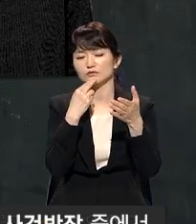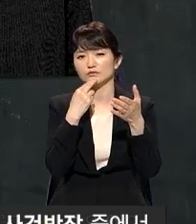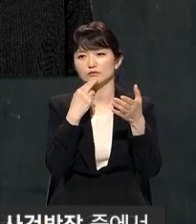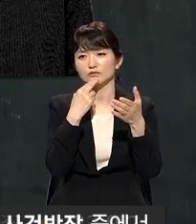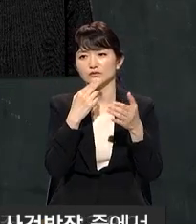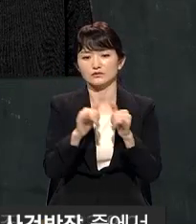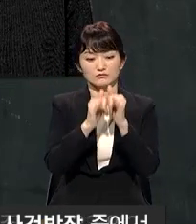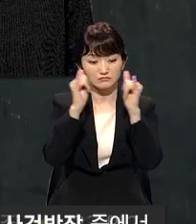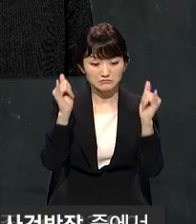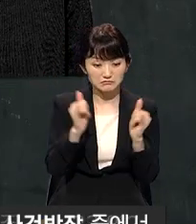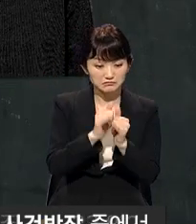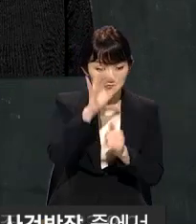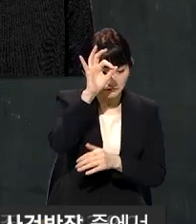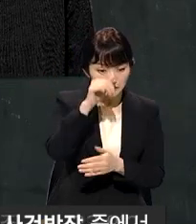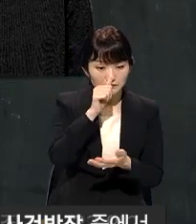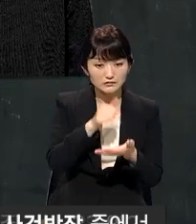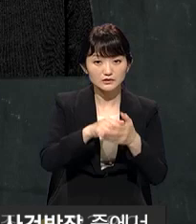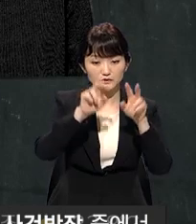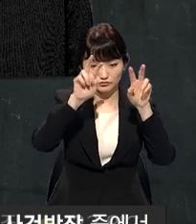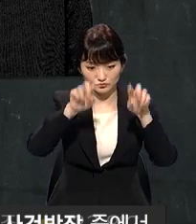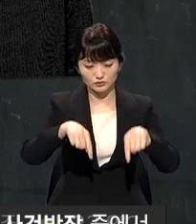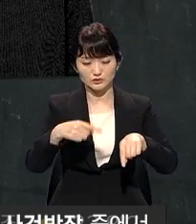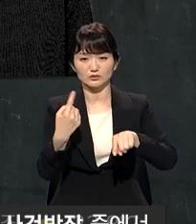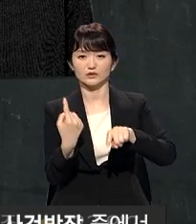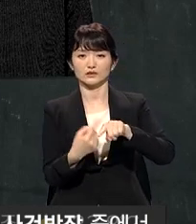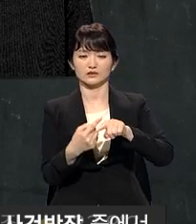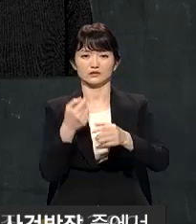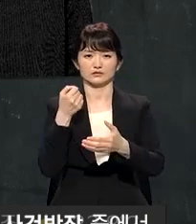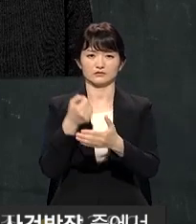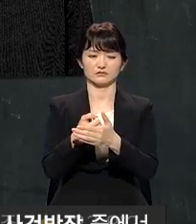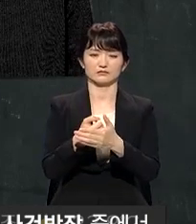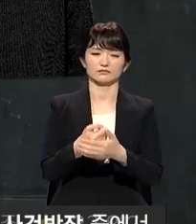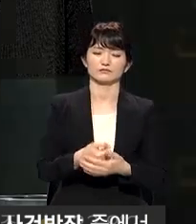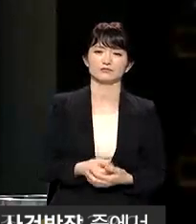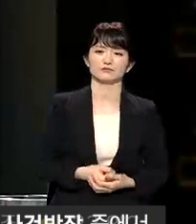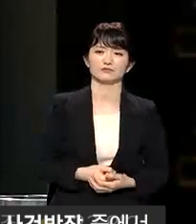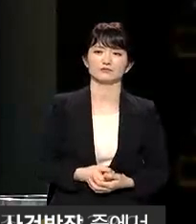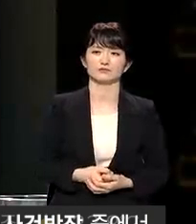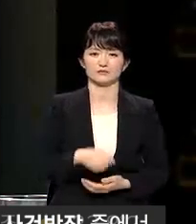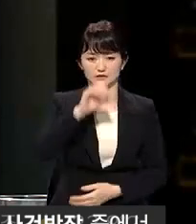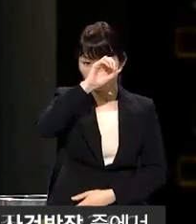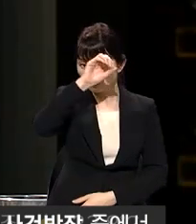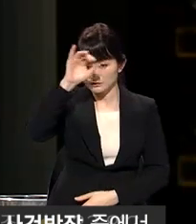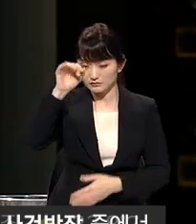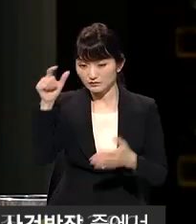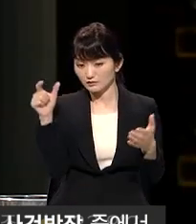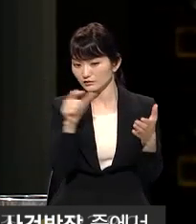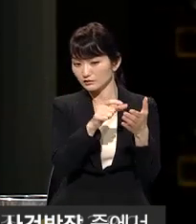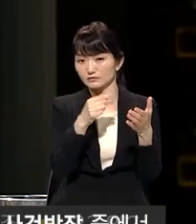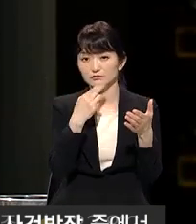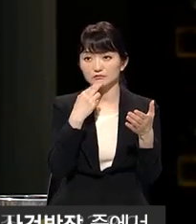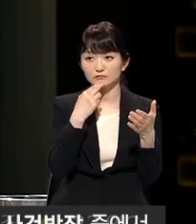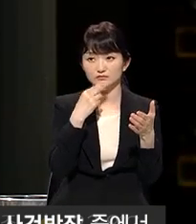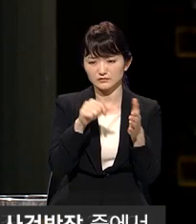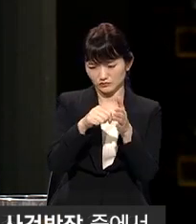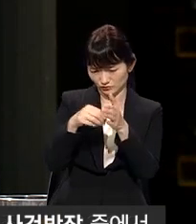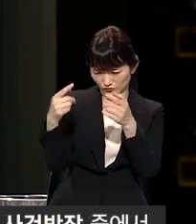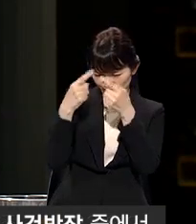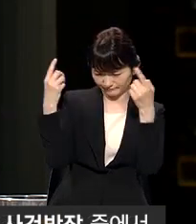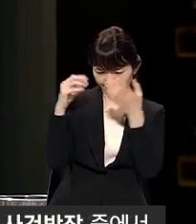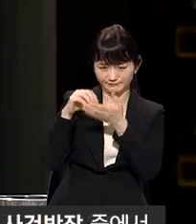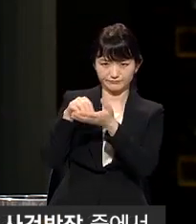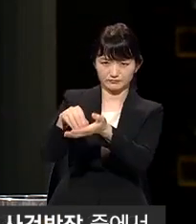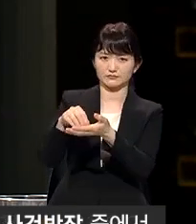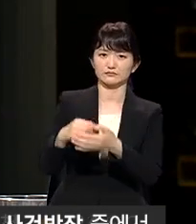나오니까 사회적으로 보면 사실상 무죄 가까웠던 그런 결정이 나왔던 거죠 자 그렇게 전과가 남지 않다 보니까 명문대에 진학하고